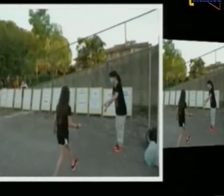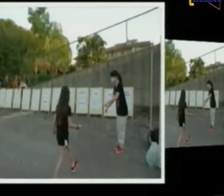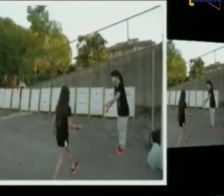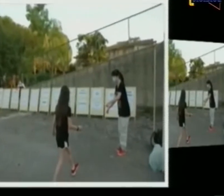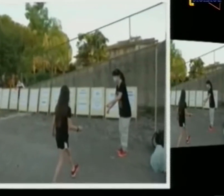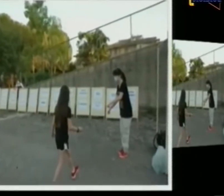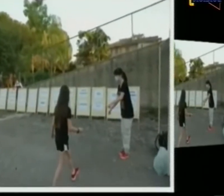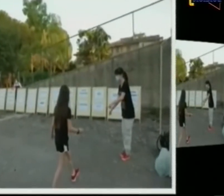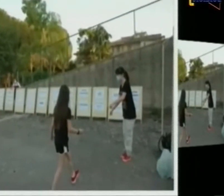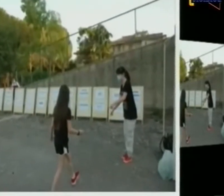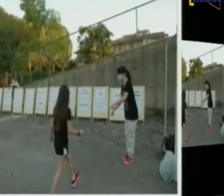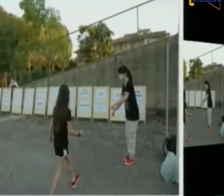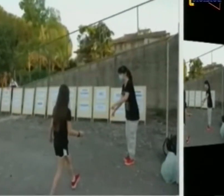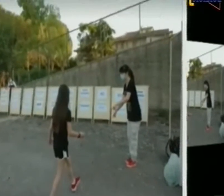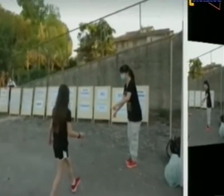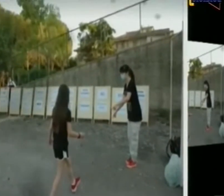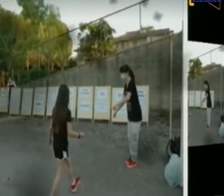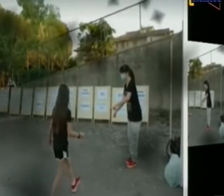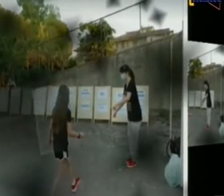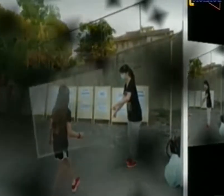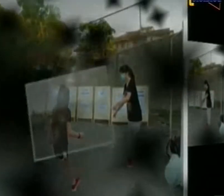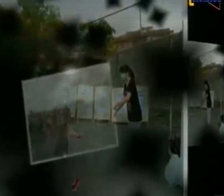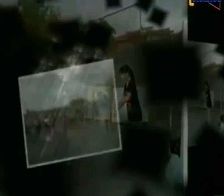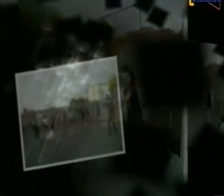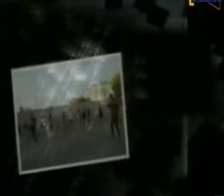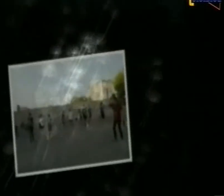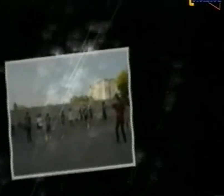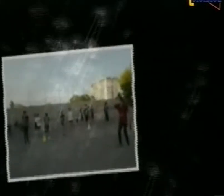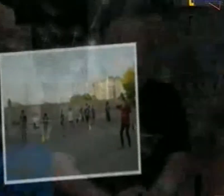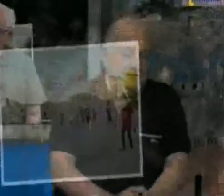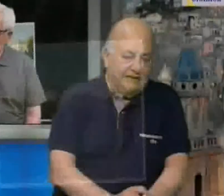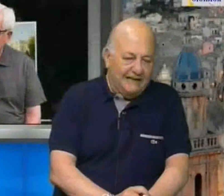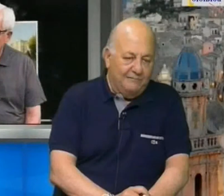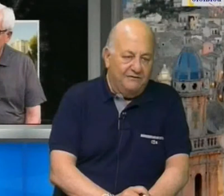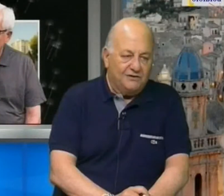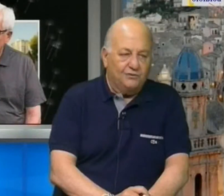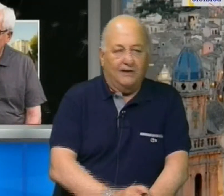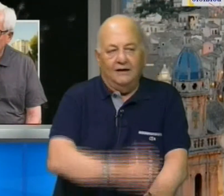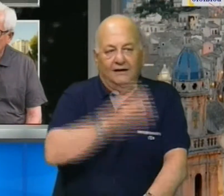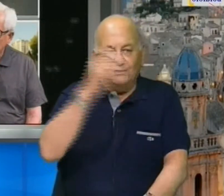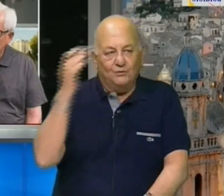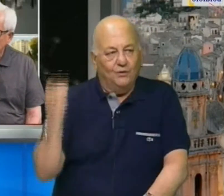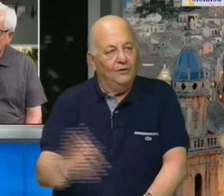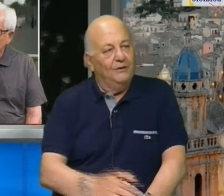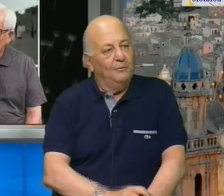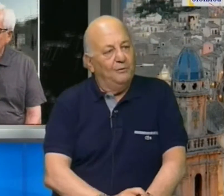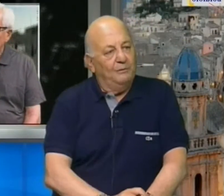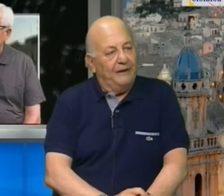si ha abbastanza stima di quella cosa straordinaria che è la vita, sì. E che quindi la vita andrebbe vissuta.